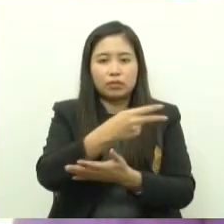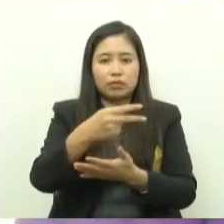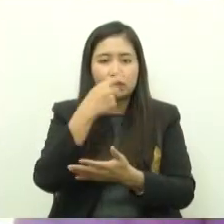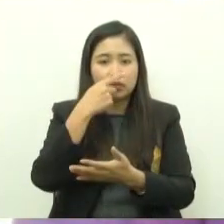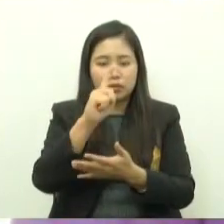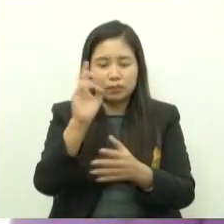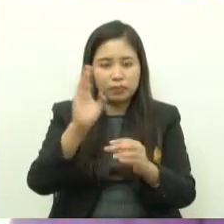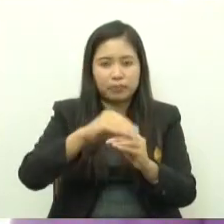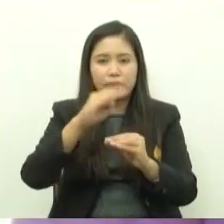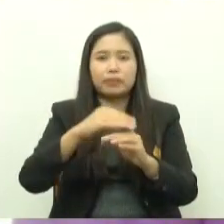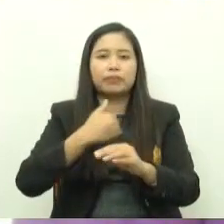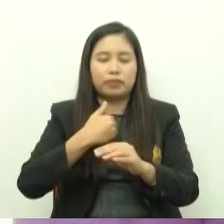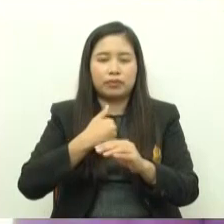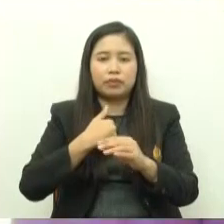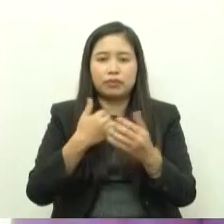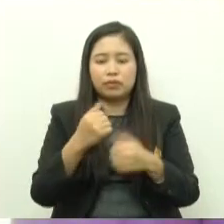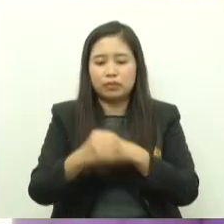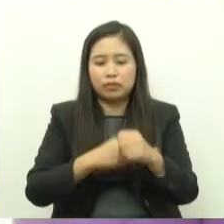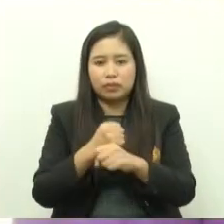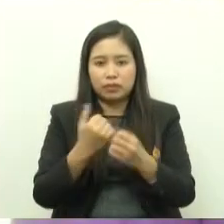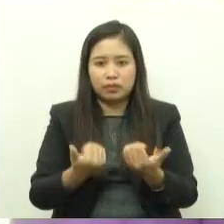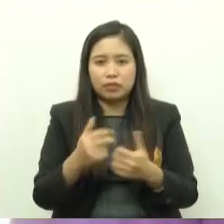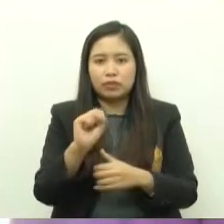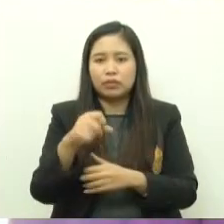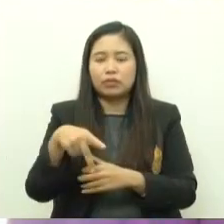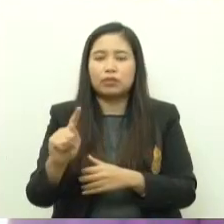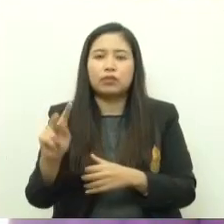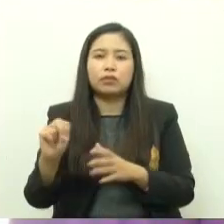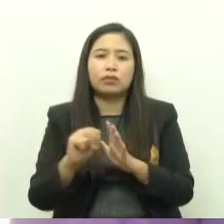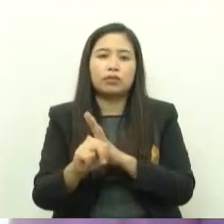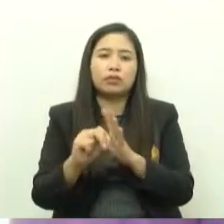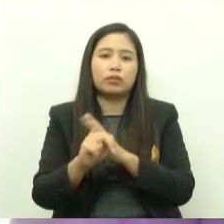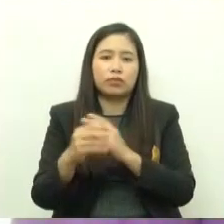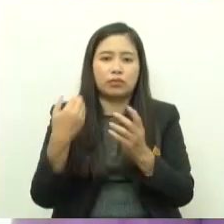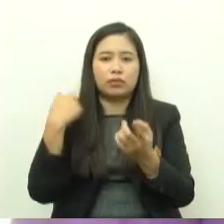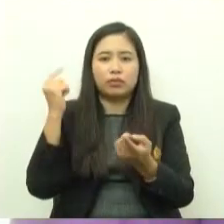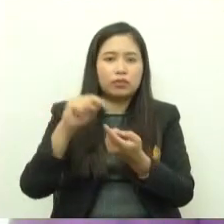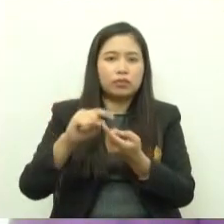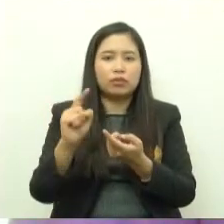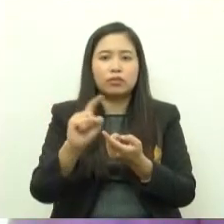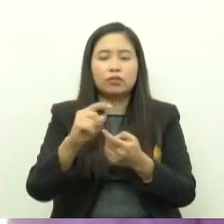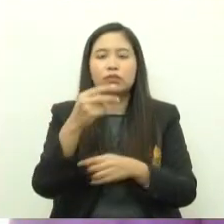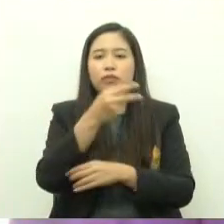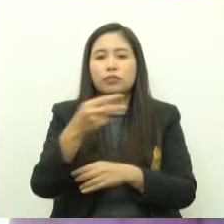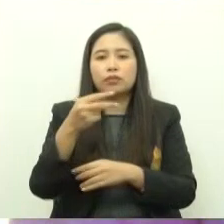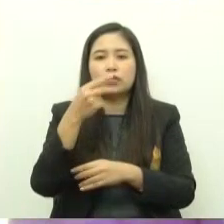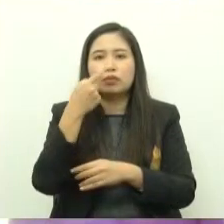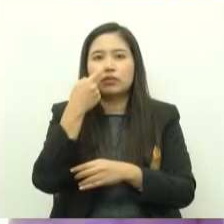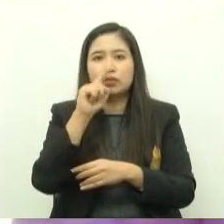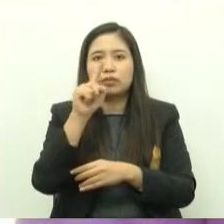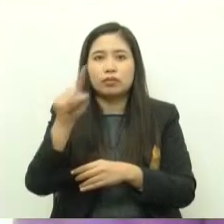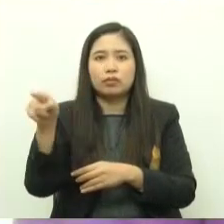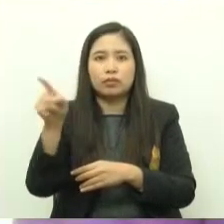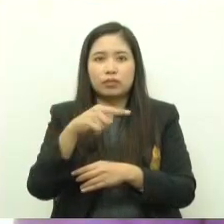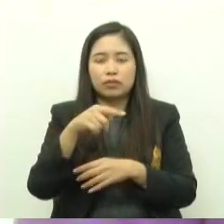คะในปีนี้นะคะก็ได้มีสพปนานเขต 2ก็มีจุดเน้นเพิ่มก็คือการสื่อสารภาษาอังกฤษแล้วก็การจัด